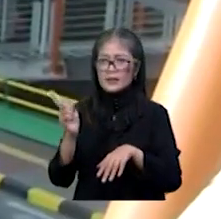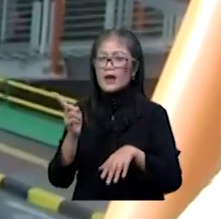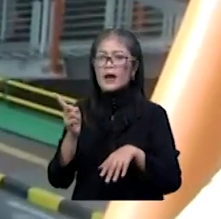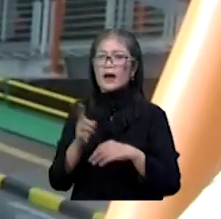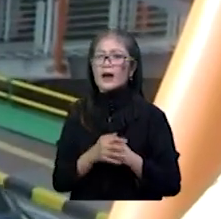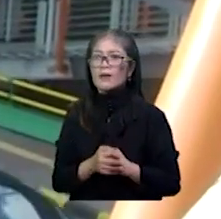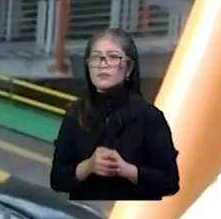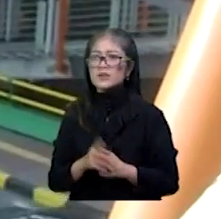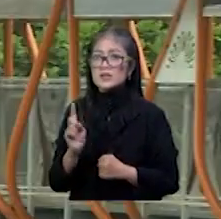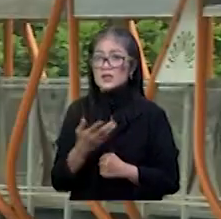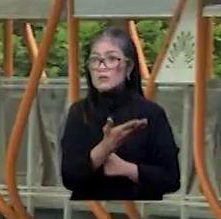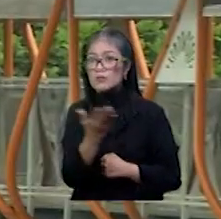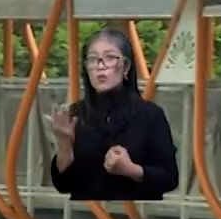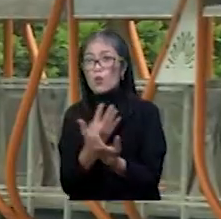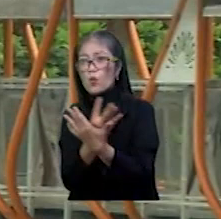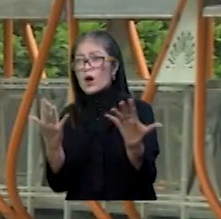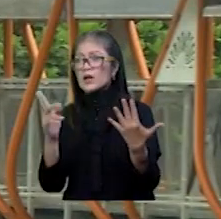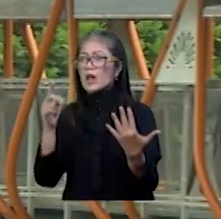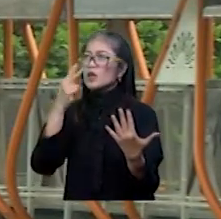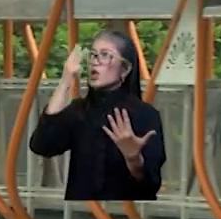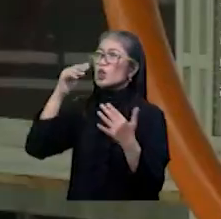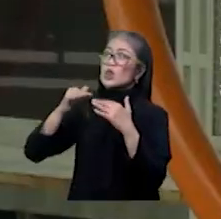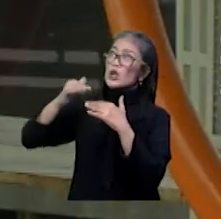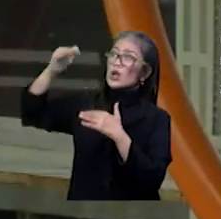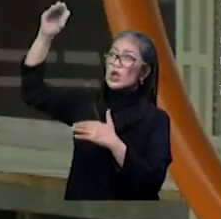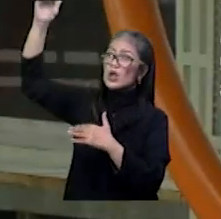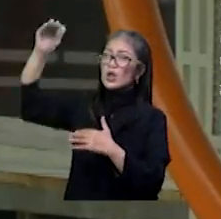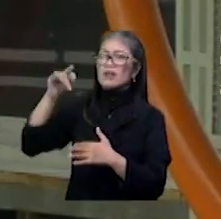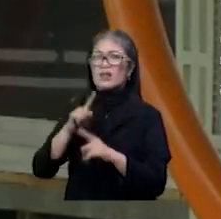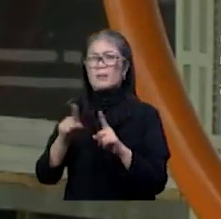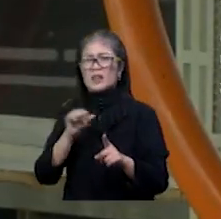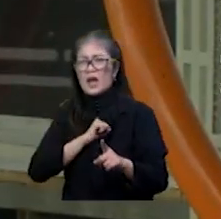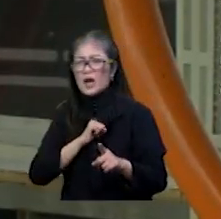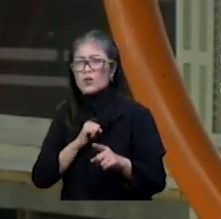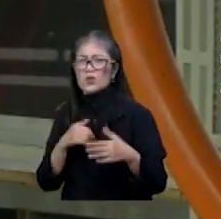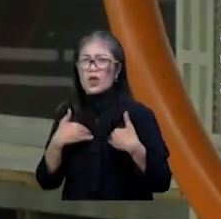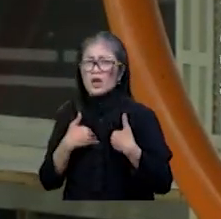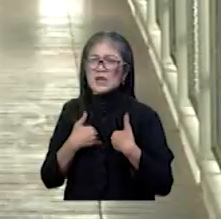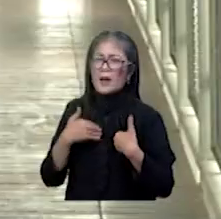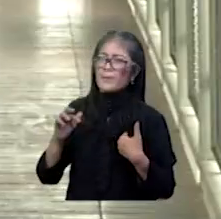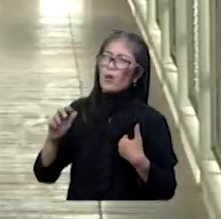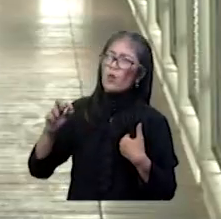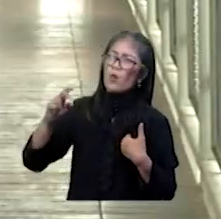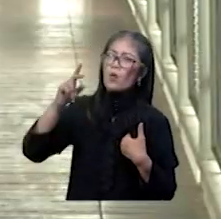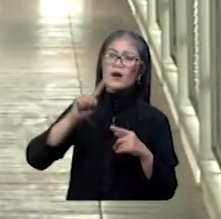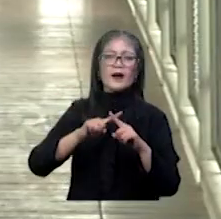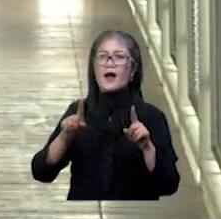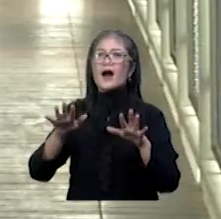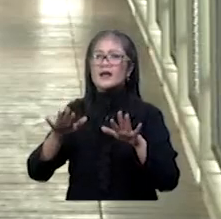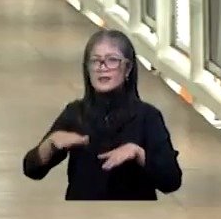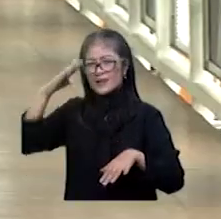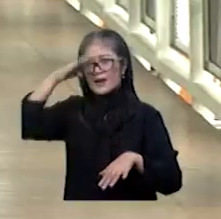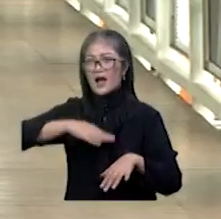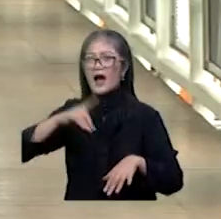yang melihat Skywalk ini begitu tinggi dan takut capek untuk naik ke atas, jangan takut karena memang ini sudah didesain sedemikian rupa